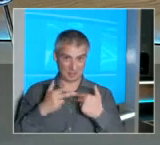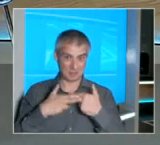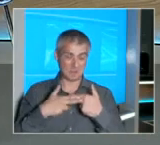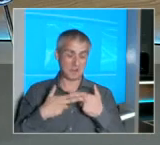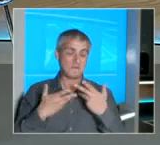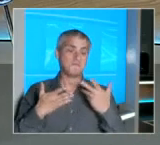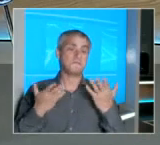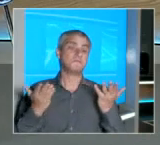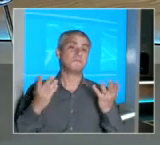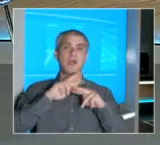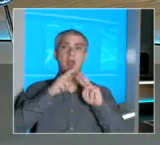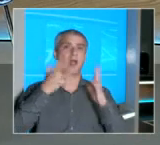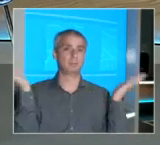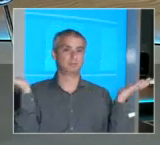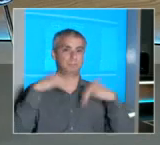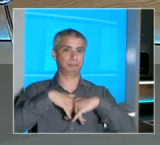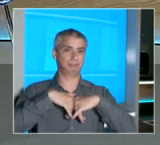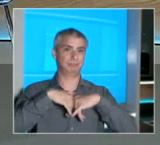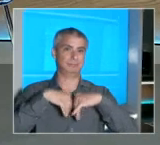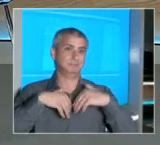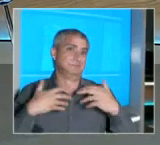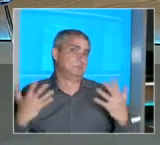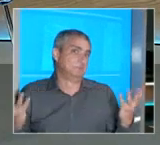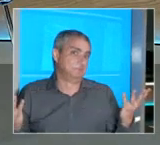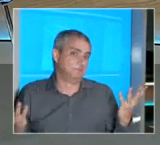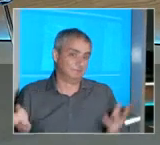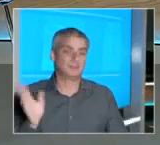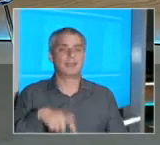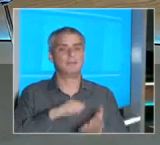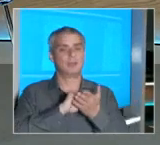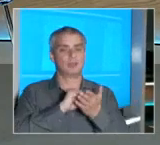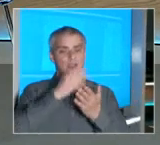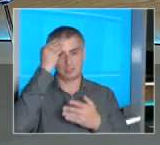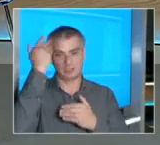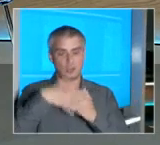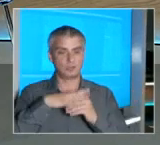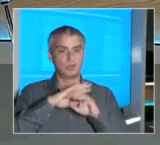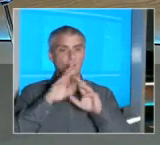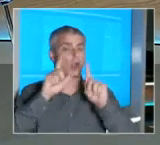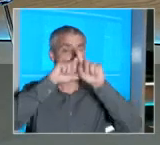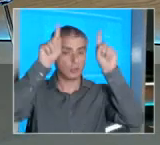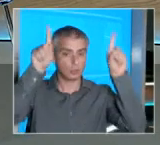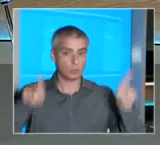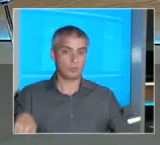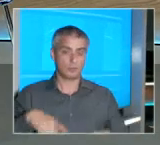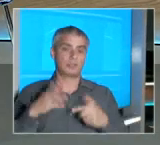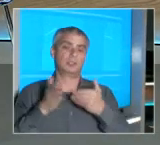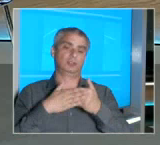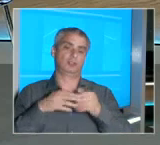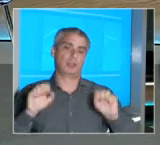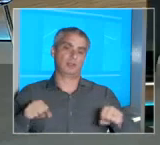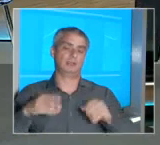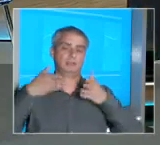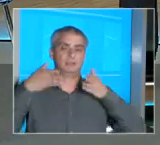אז היקום יקרוס אל תוך עצמו. וגם, בידיעות אחרונות, כל השאר. ראיית הנשיא תובע